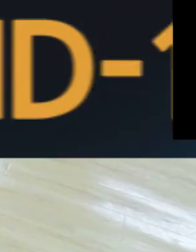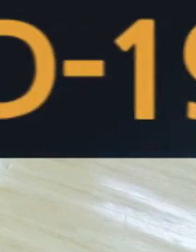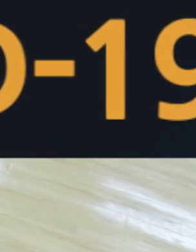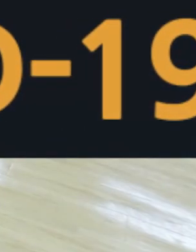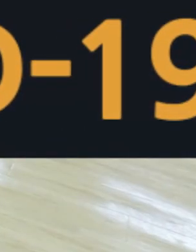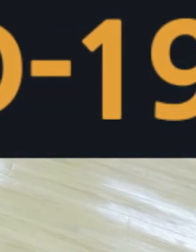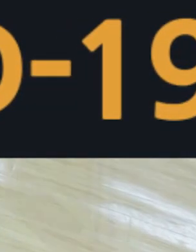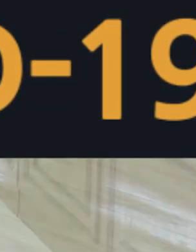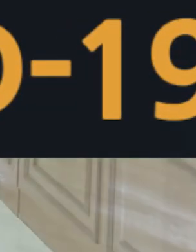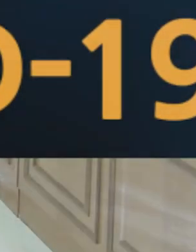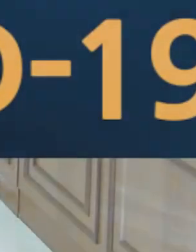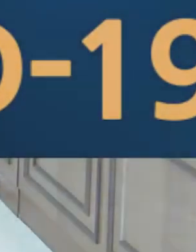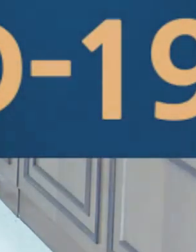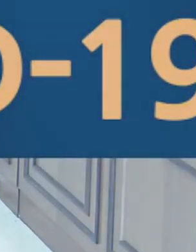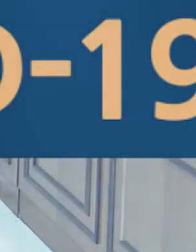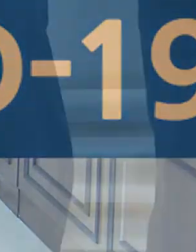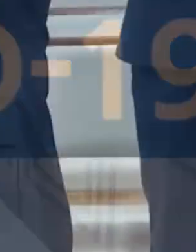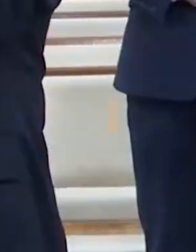감사합니다.